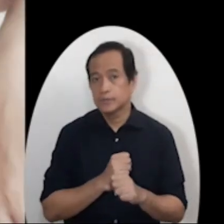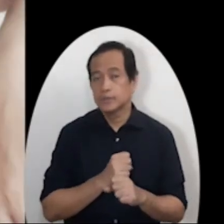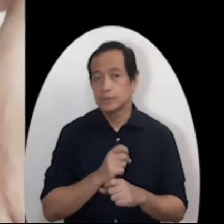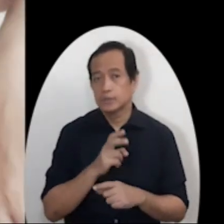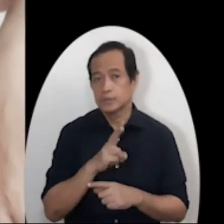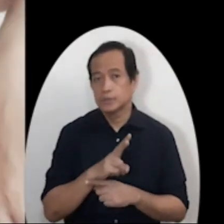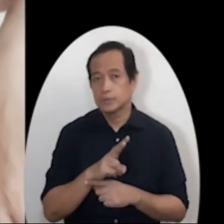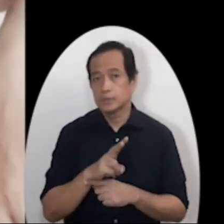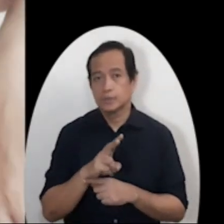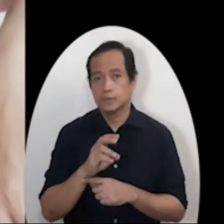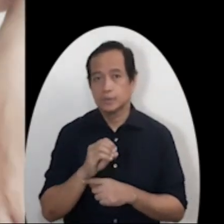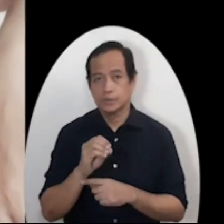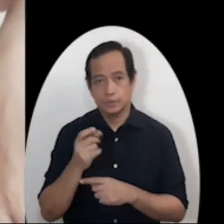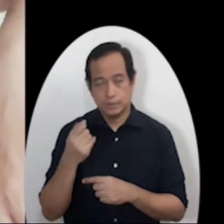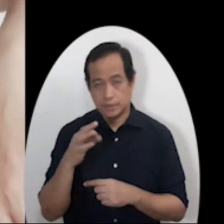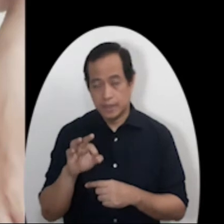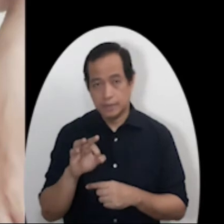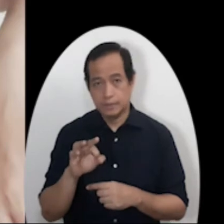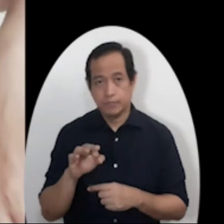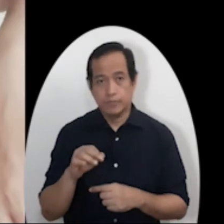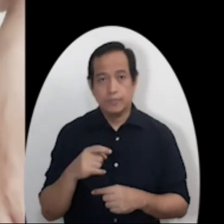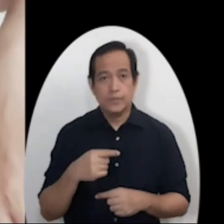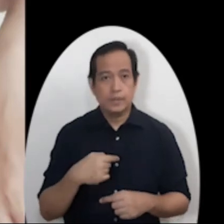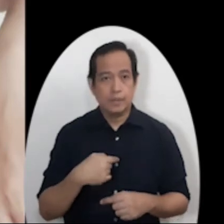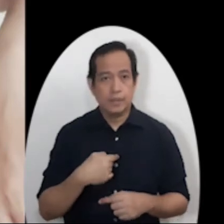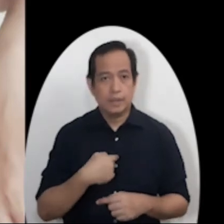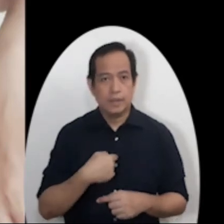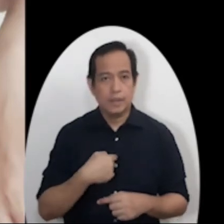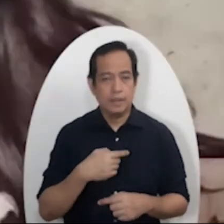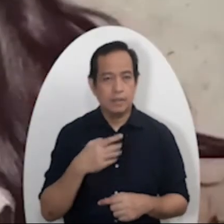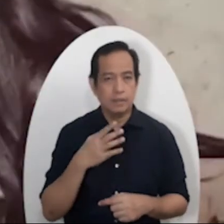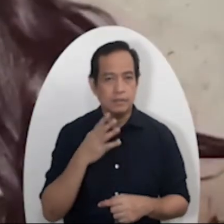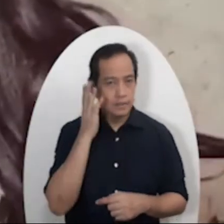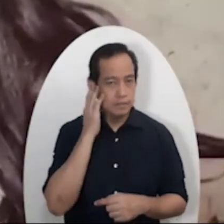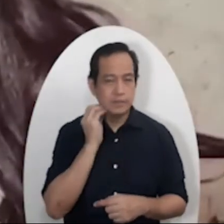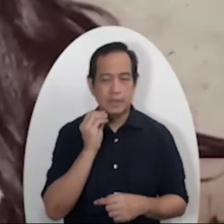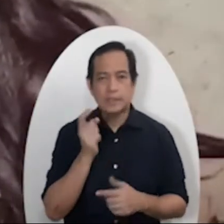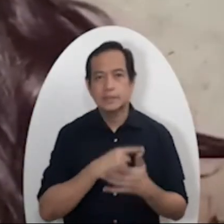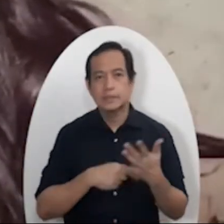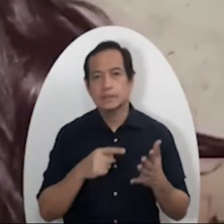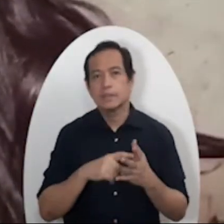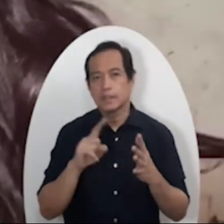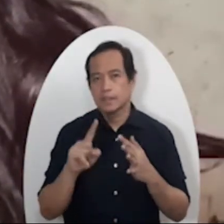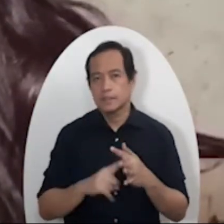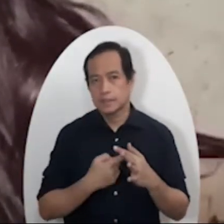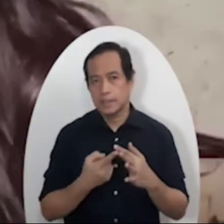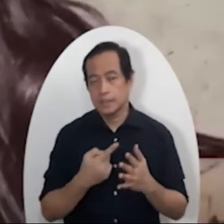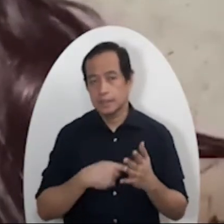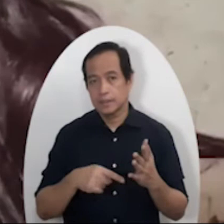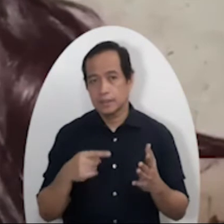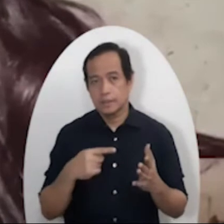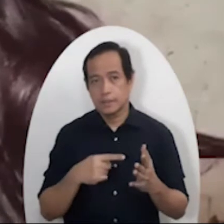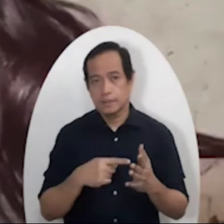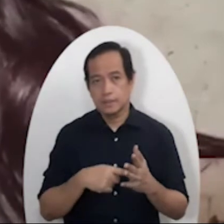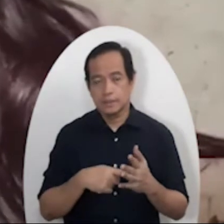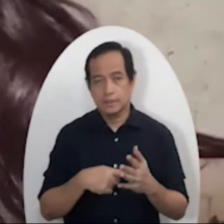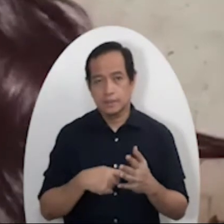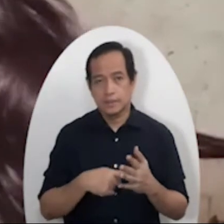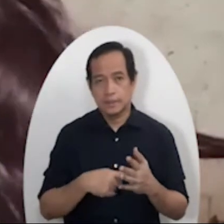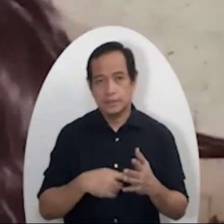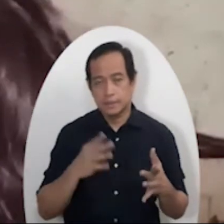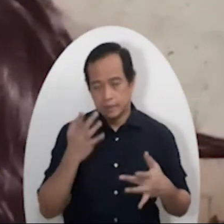mailapit man lang ang anyo ng isang tinanggalan ng mata sa normal. Lingid sa kaalaman ng karamihan, ang palsipikadong